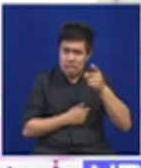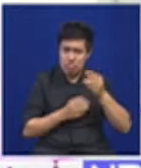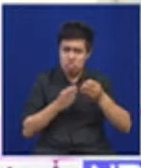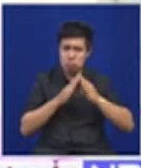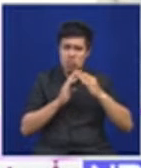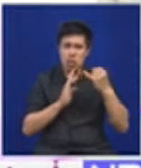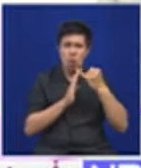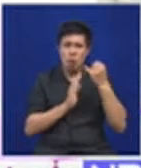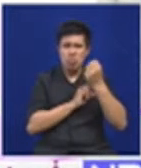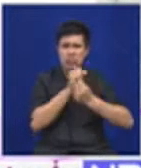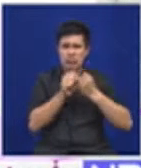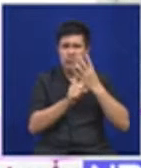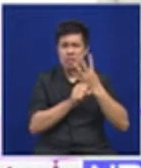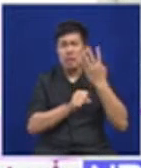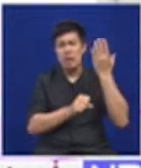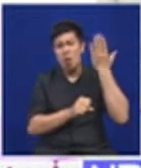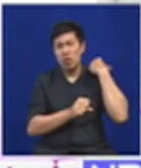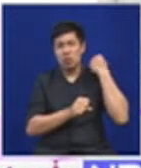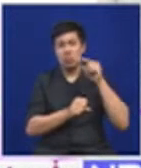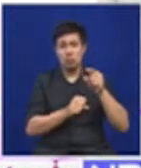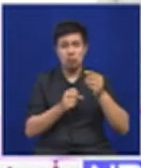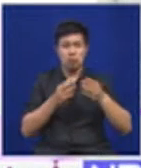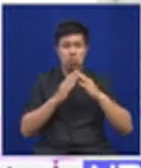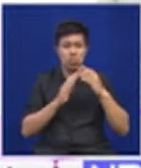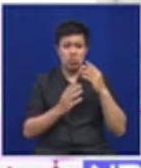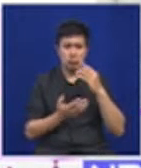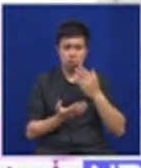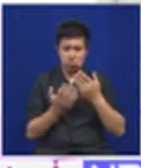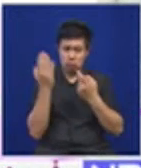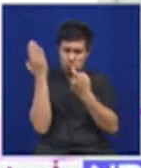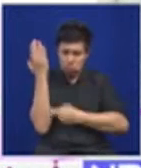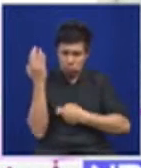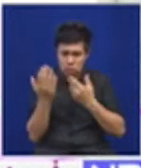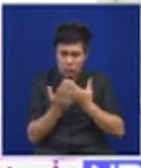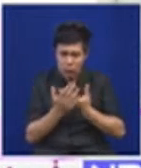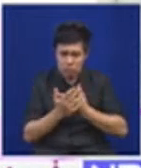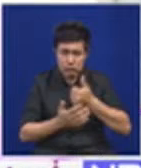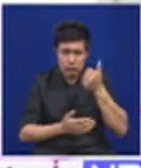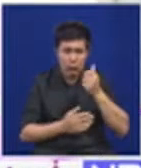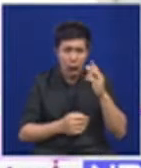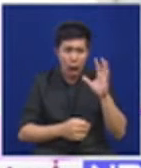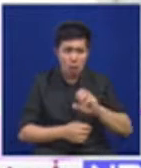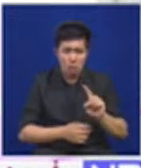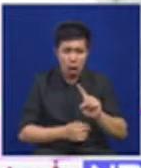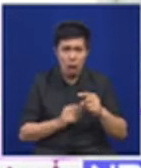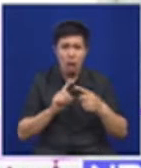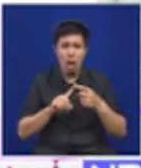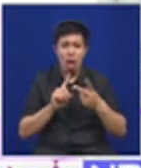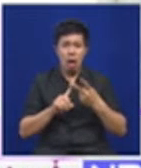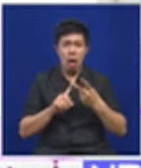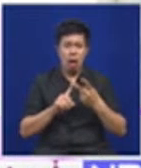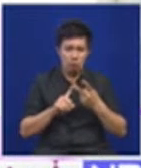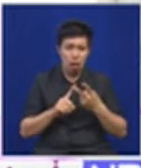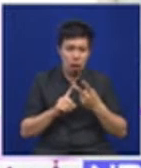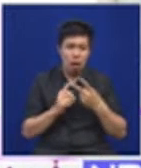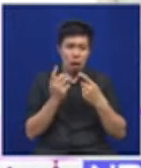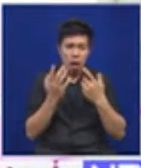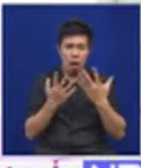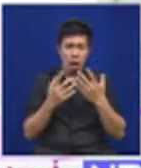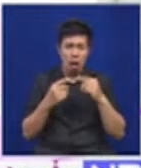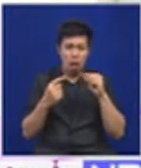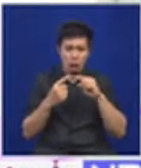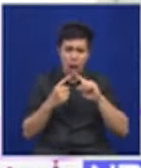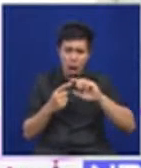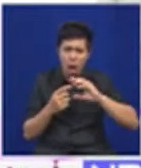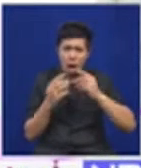มื่อ4ปี10เดือนที่ผ่านมาเนี่ยยางราคาดีเกิดอะไรขึ้นที่จังหวัดนี้ถ้าตอนที่ยางกลไกของยางเนี่ยก็รู้อยู่ก็